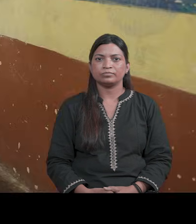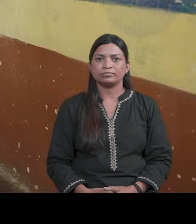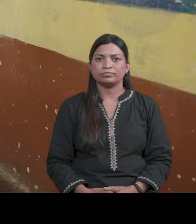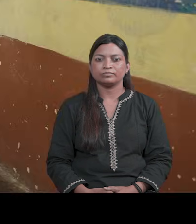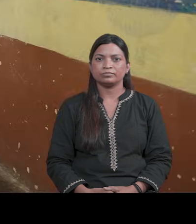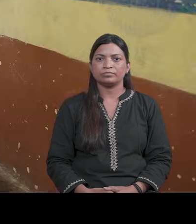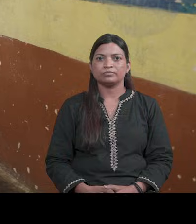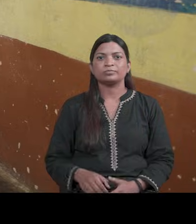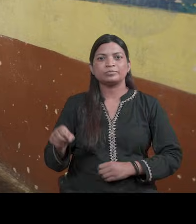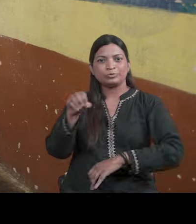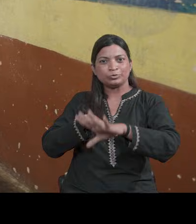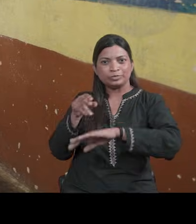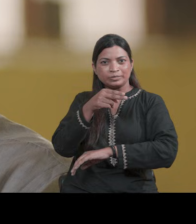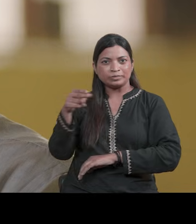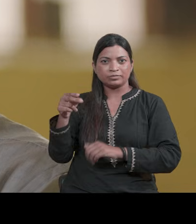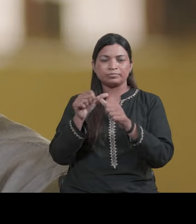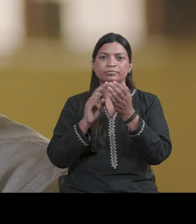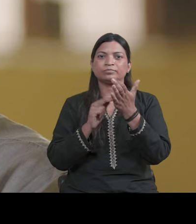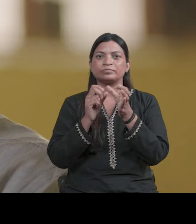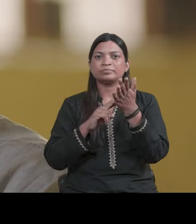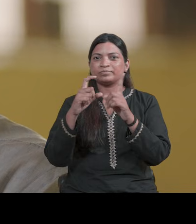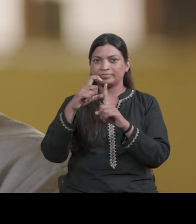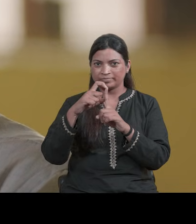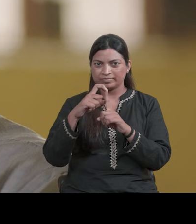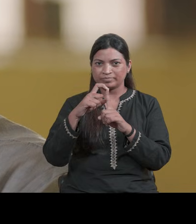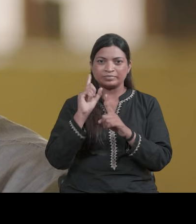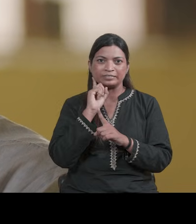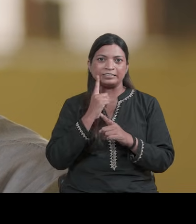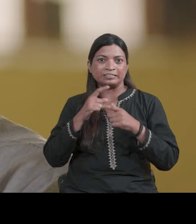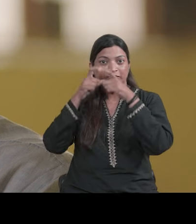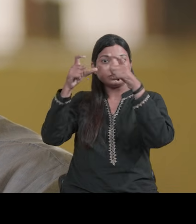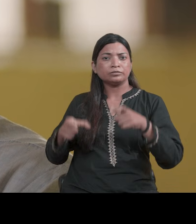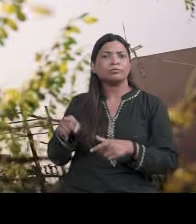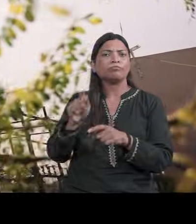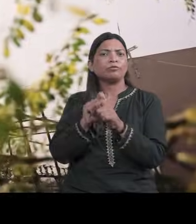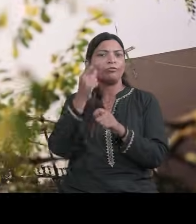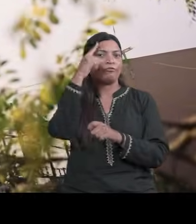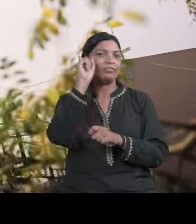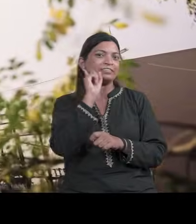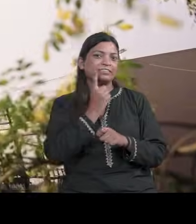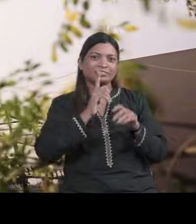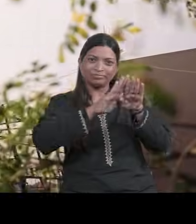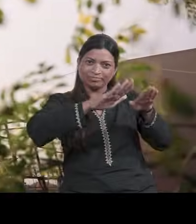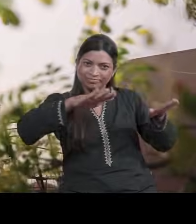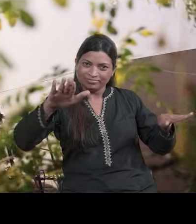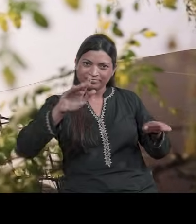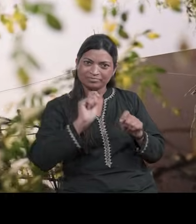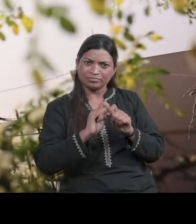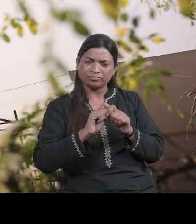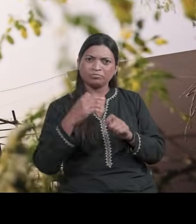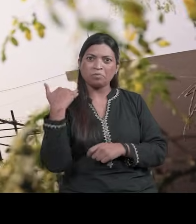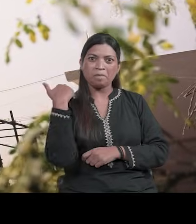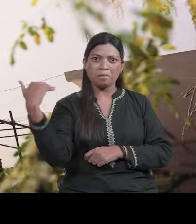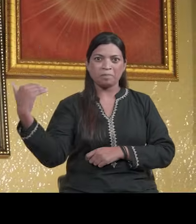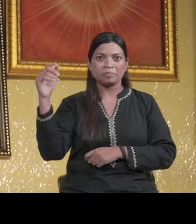इस संस्था का नाम है आनंद सर्विस सोसाइटी, जो कि मूक बधिर दिव्यांग बच्चों के लिए काम करती है। इसकी प्रेरणा मुझे मेरे भाई से